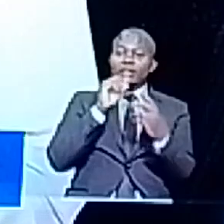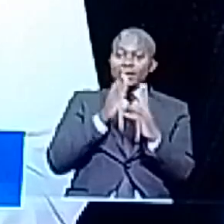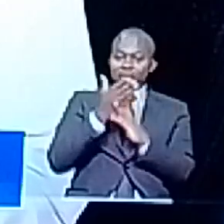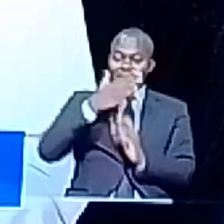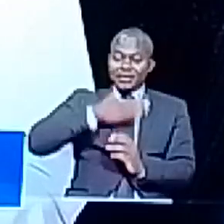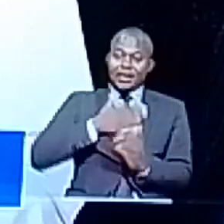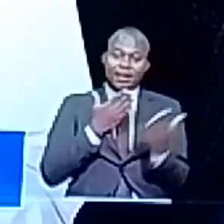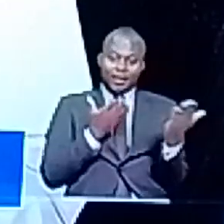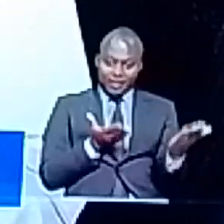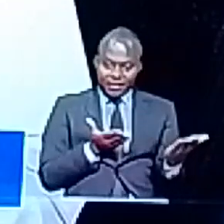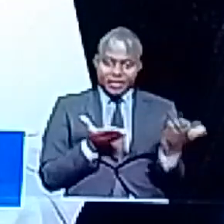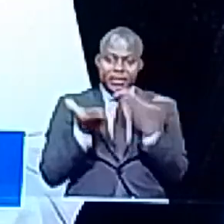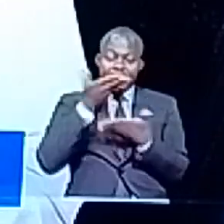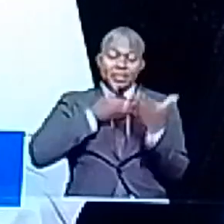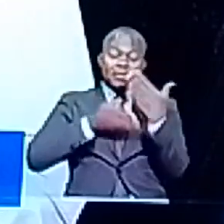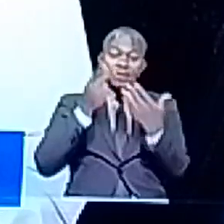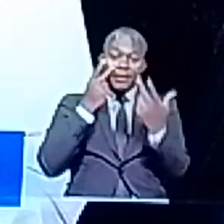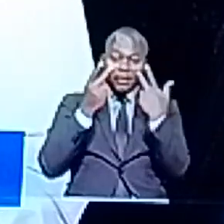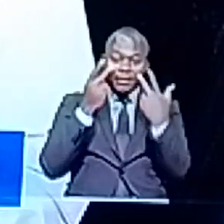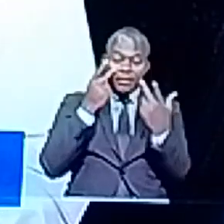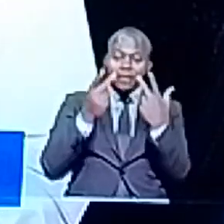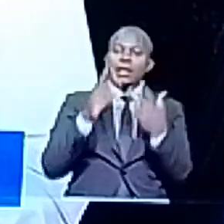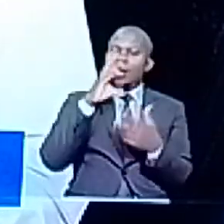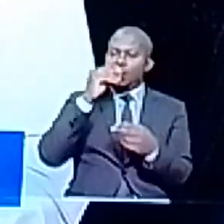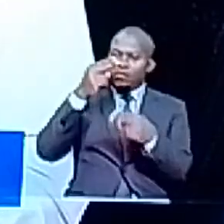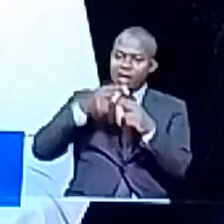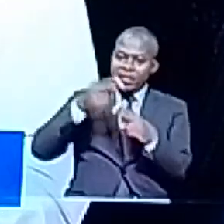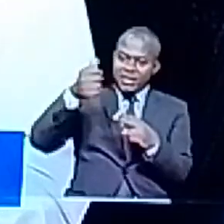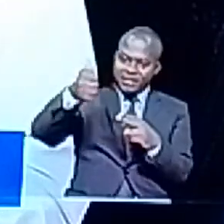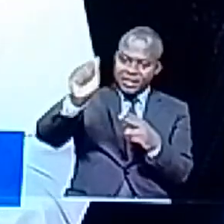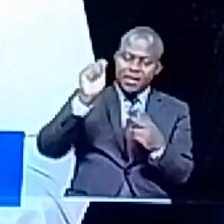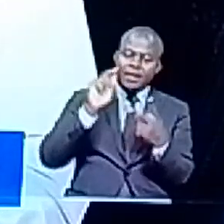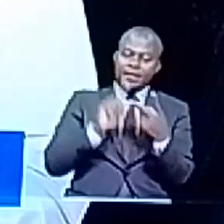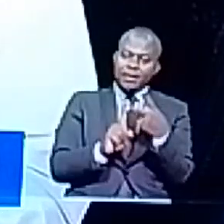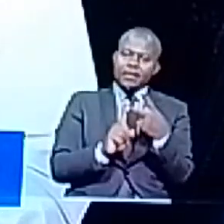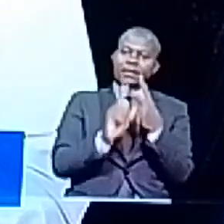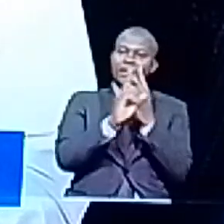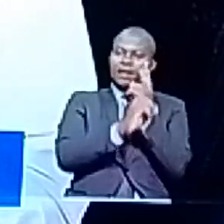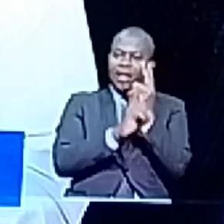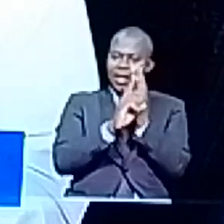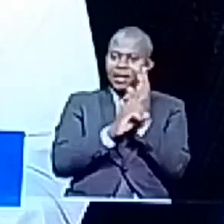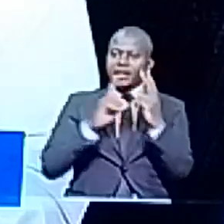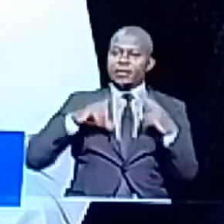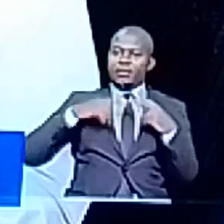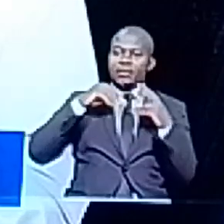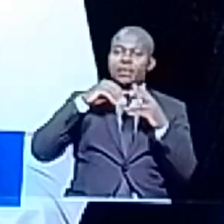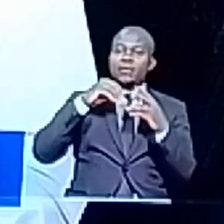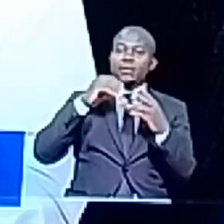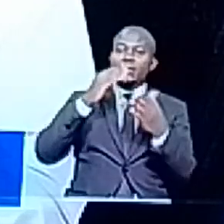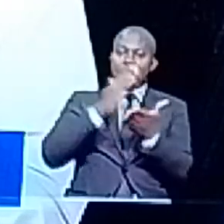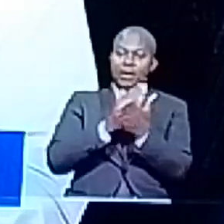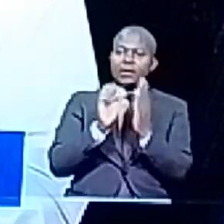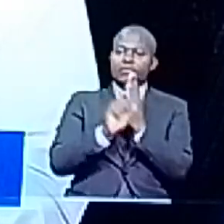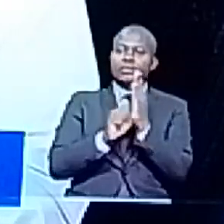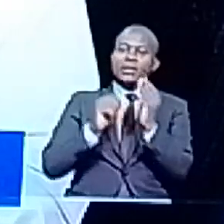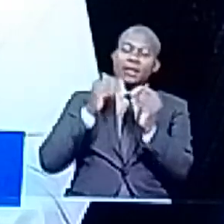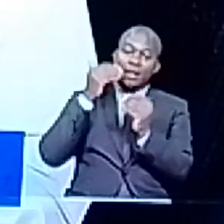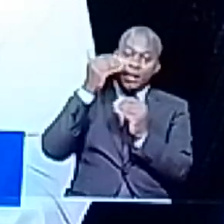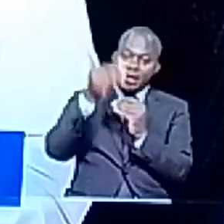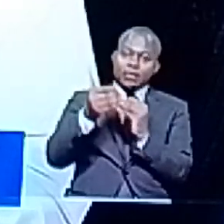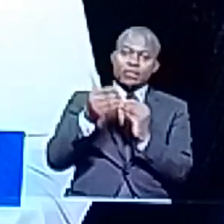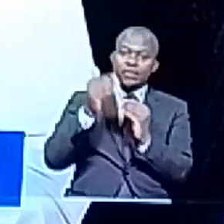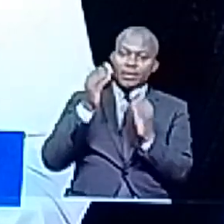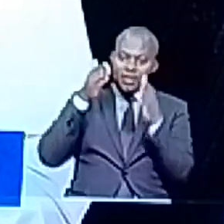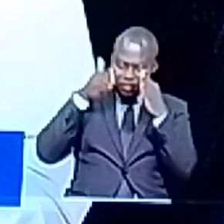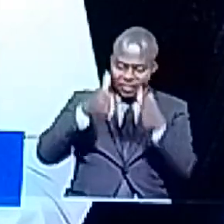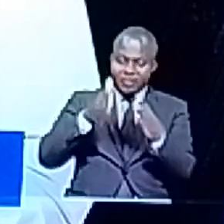arahari turi mu kiganiro namubone uravuga amazina yawe akarere utuyemo ugarukire ku murenge hanyuma ugiye ku